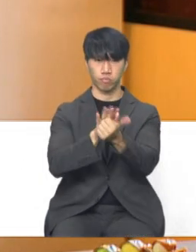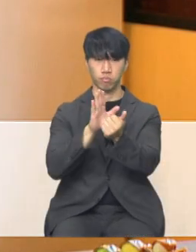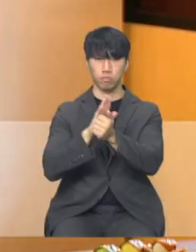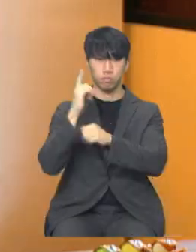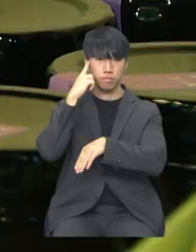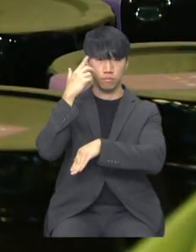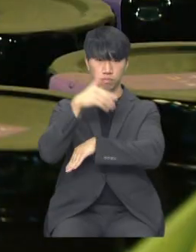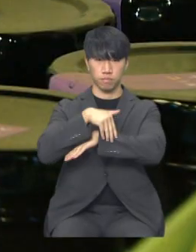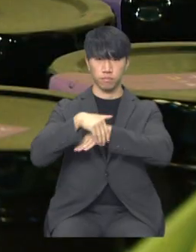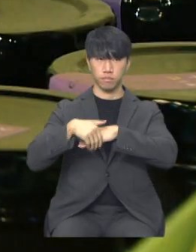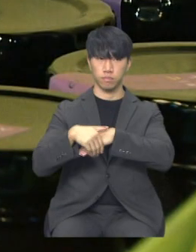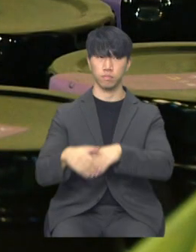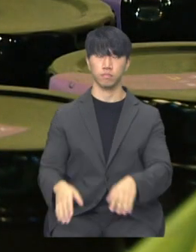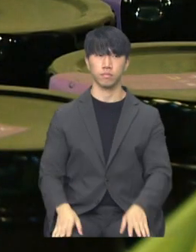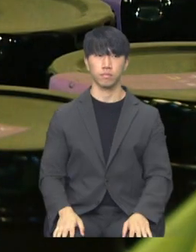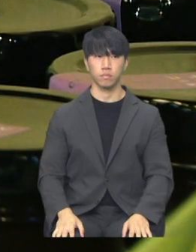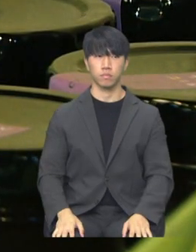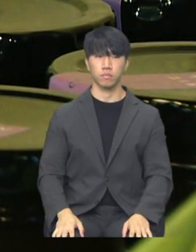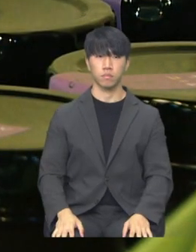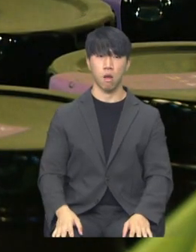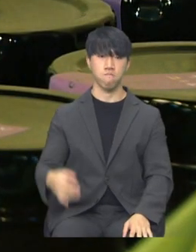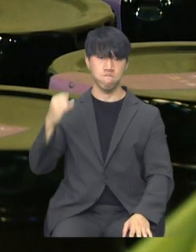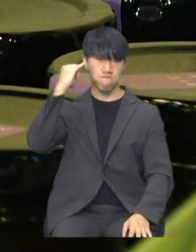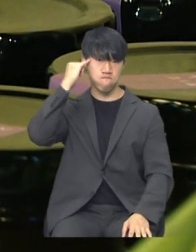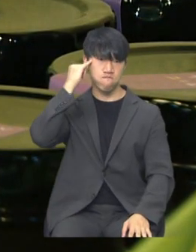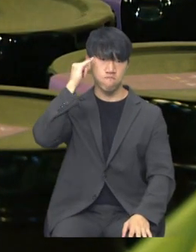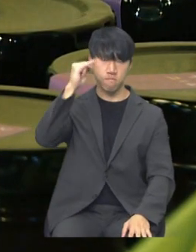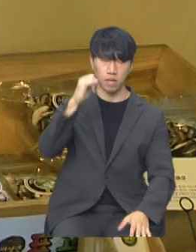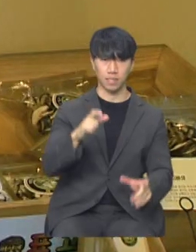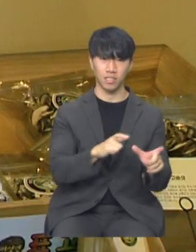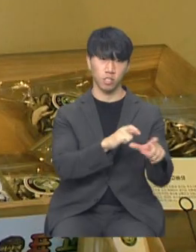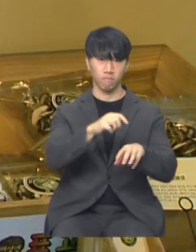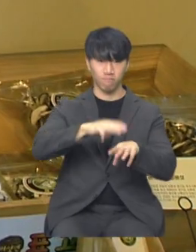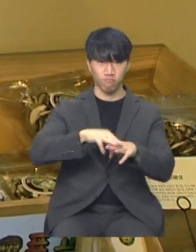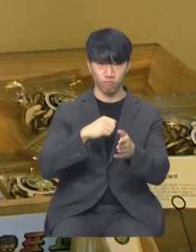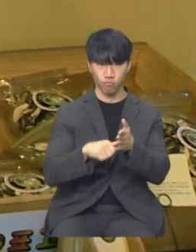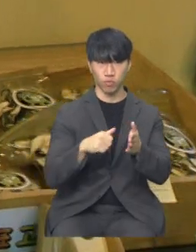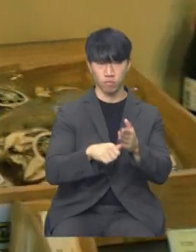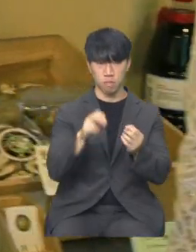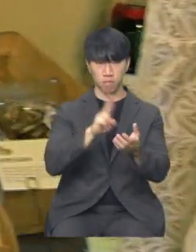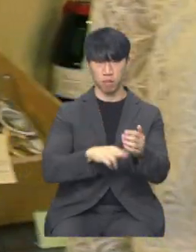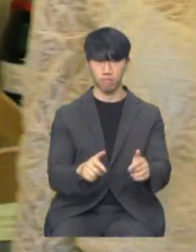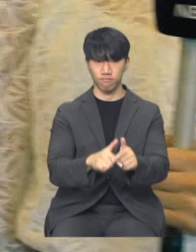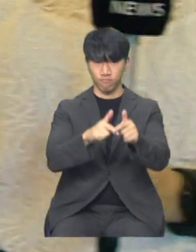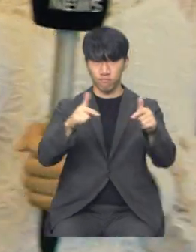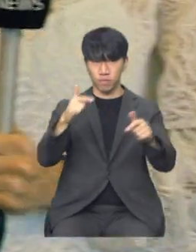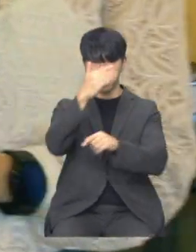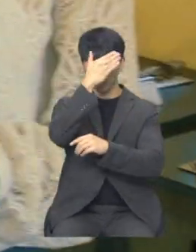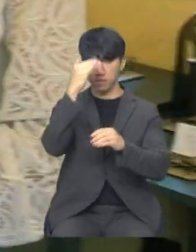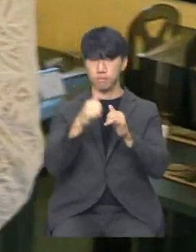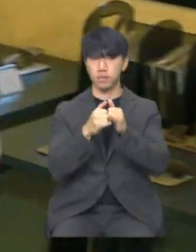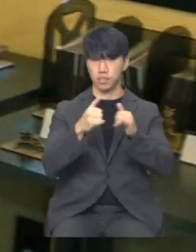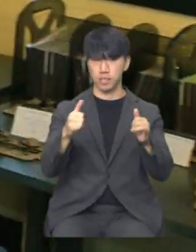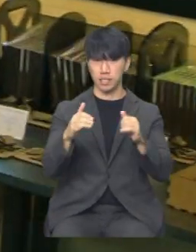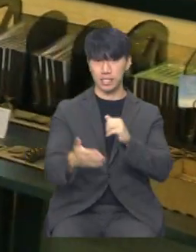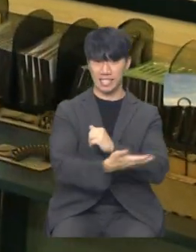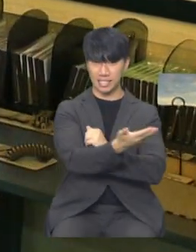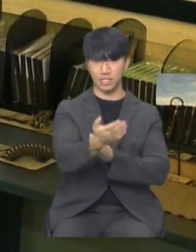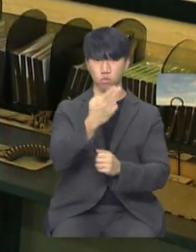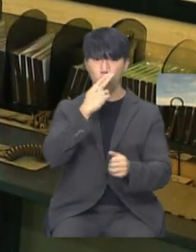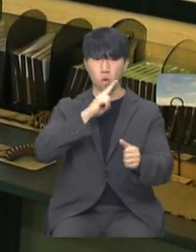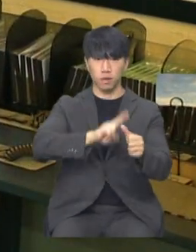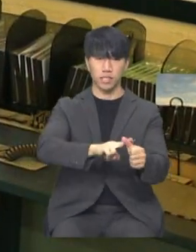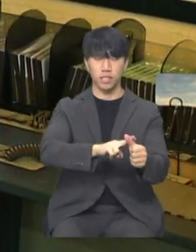예정입니다. 반짝이는 아이디어로 지역 농산물의 판로를 넓혀가는 청년 농업인들. 이들의 도전이